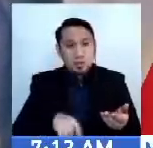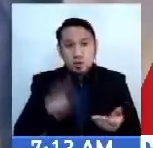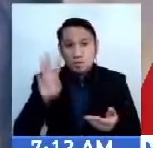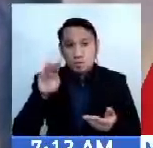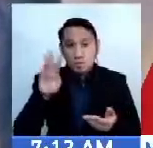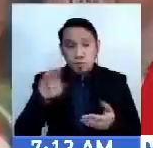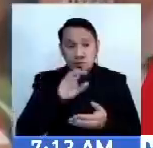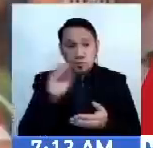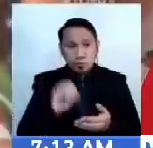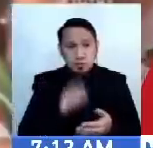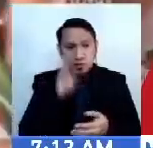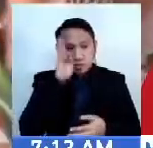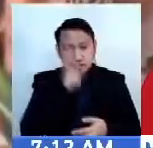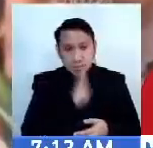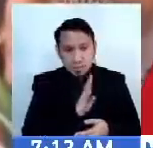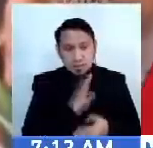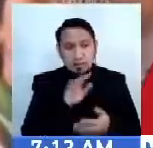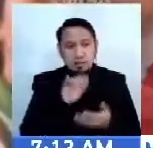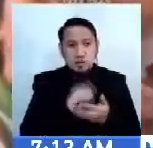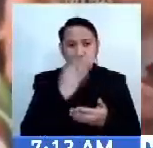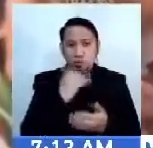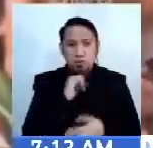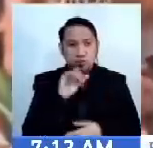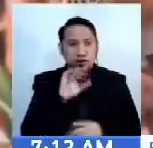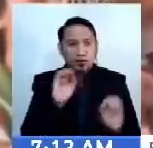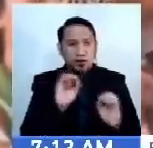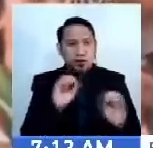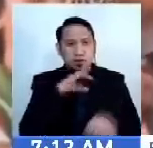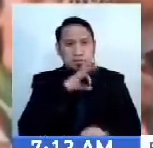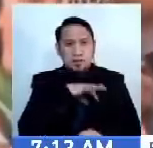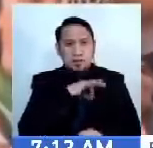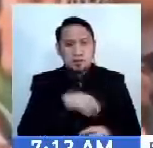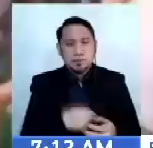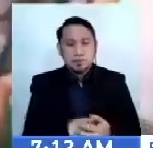ay sira, kaya hindi na pakinabangan.